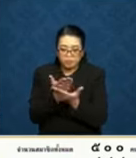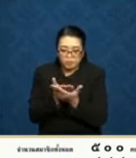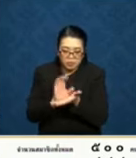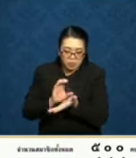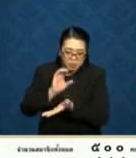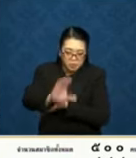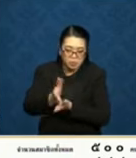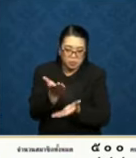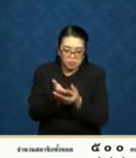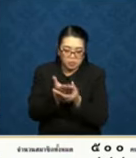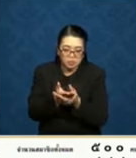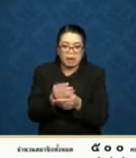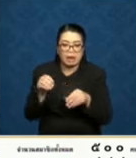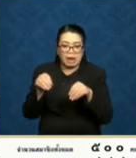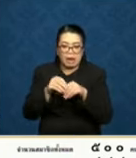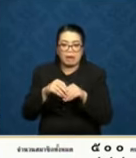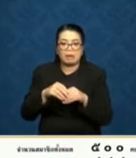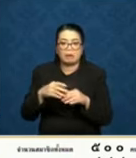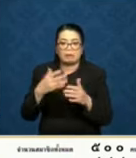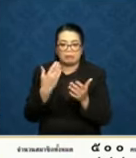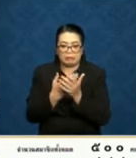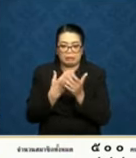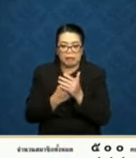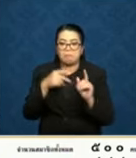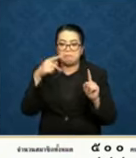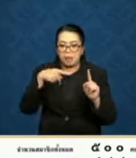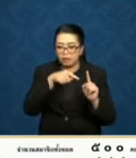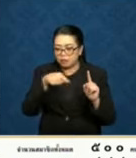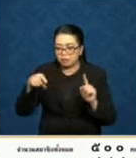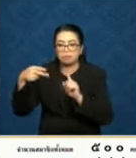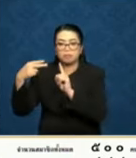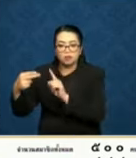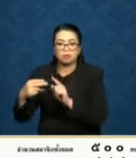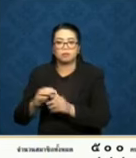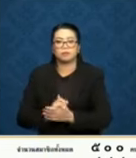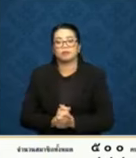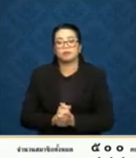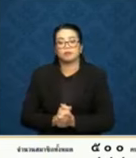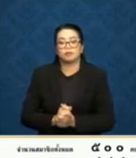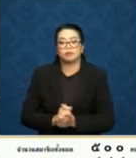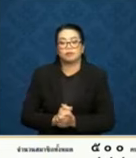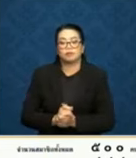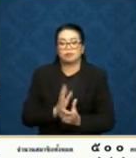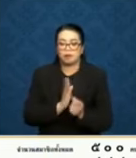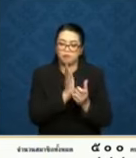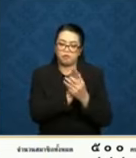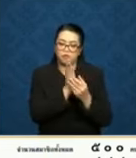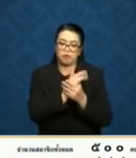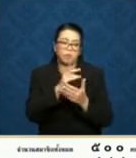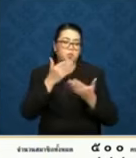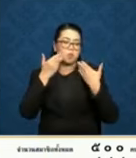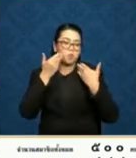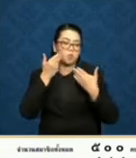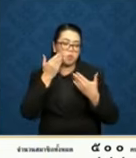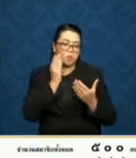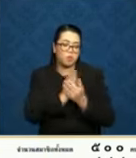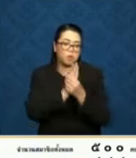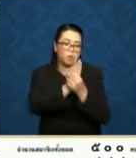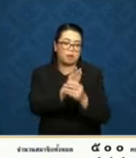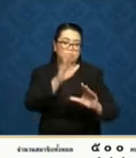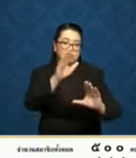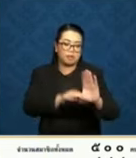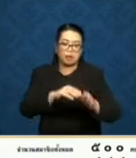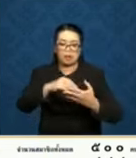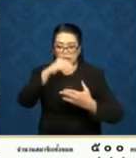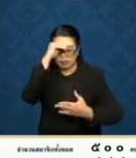อีกลายพันจนถึงหลายหมื่นบ้านท่ปทานจะเห็นครัวา วัี้การส่งลูกเข้าไปเรียนเพื่อสร้างอนา